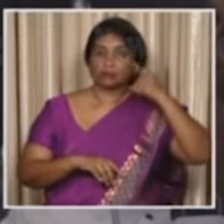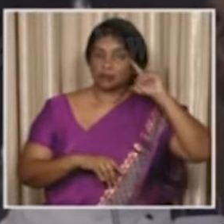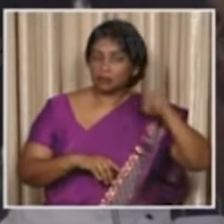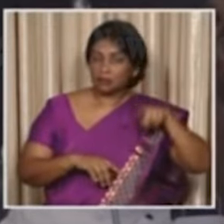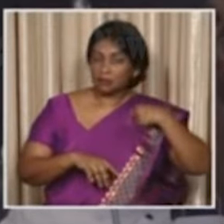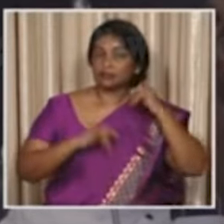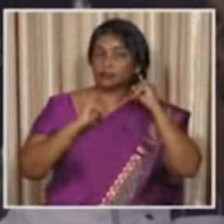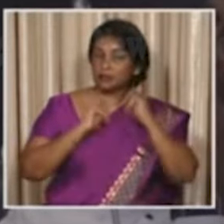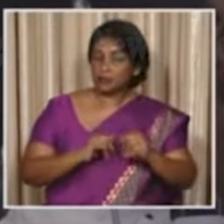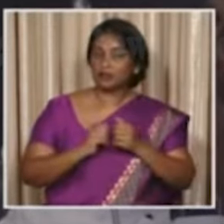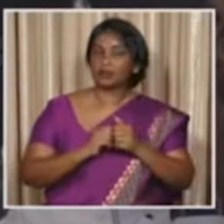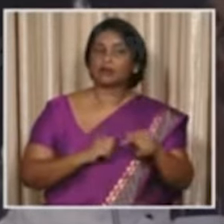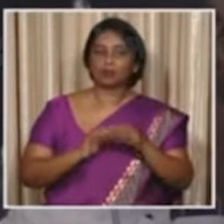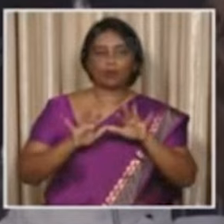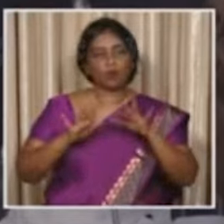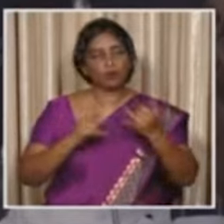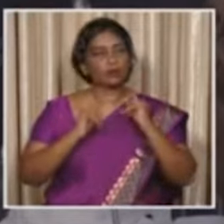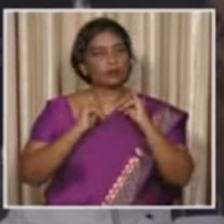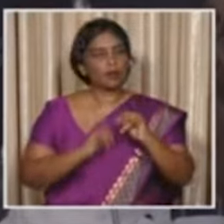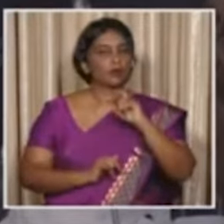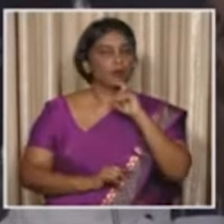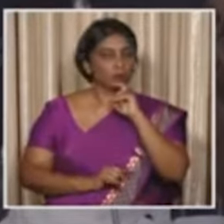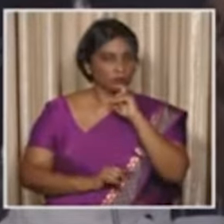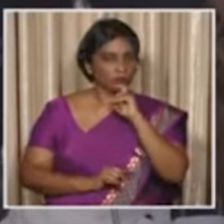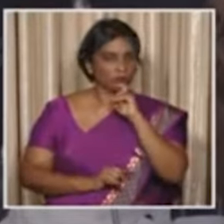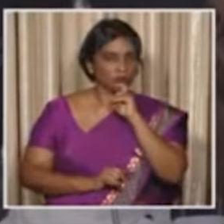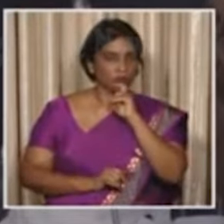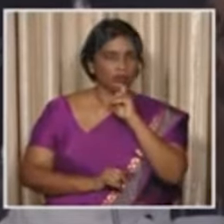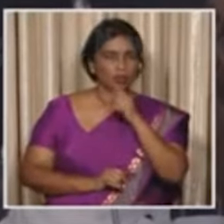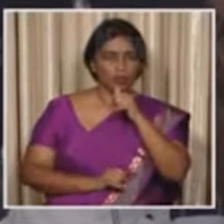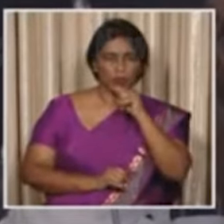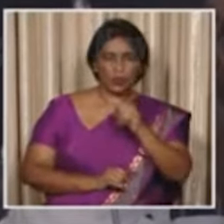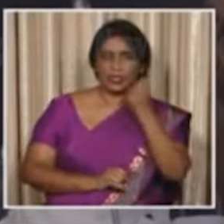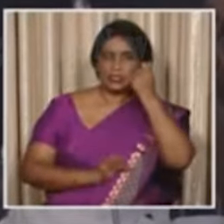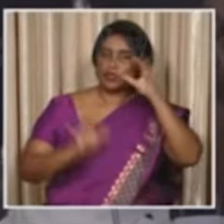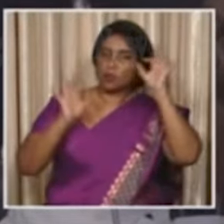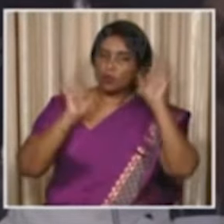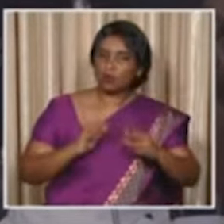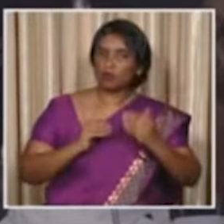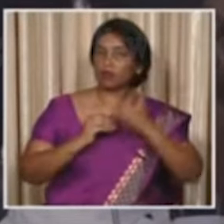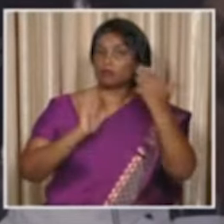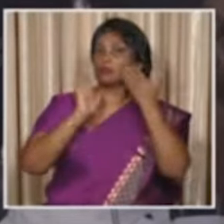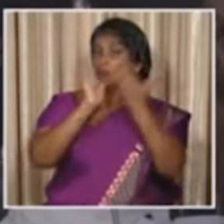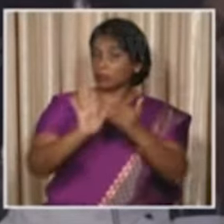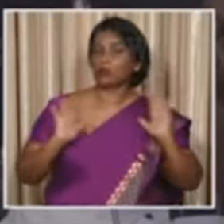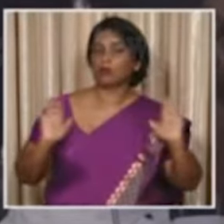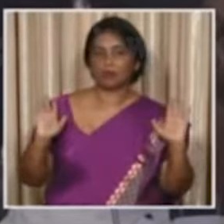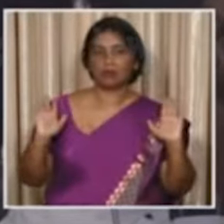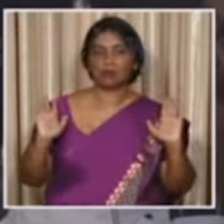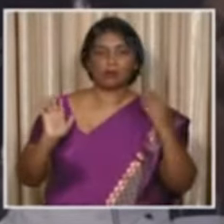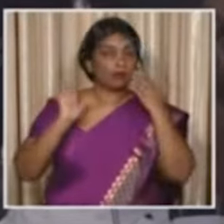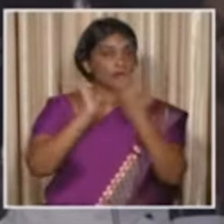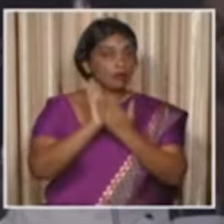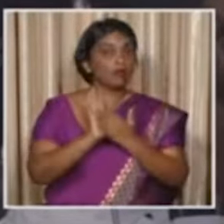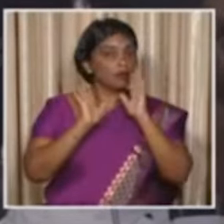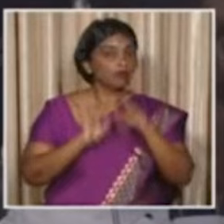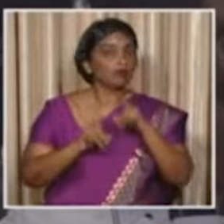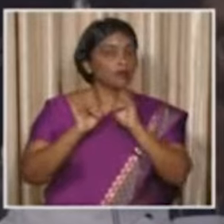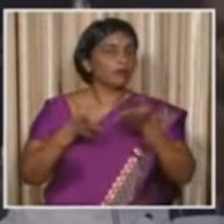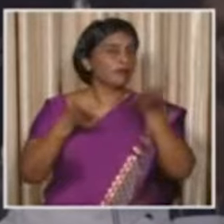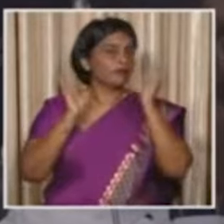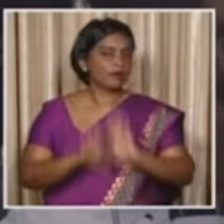කළා. දැන් මේ ඕනම අපරාධ නඩුවක් සාධාරණ සැකෙන් තොරව ඔබට ඔප්පු කරන්න ඕනේ. එහෙම ඔප්පු කරපේව තමයි මේ